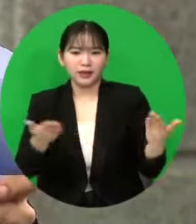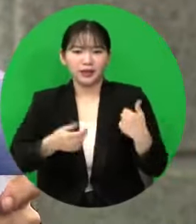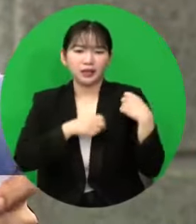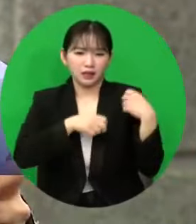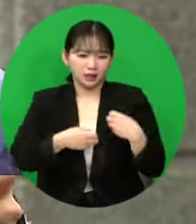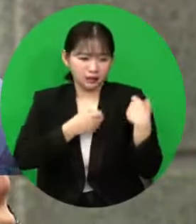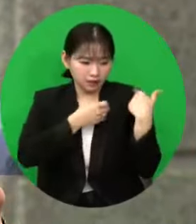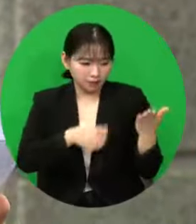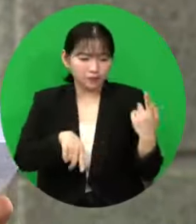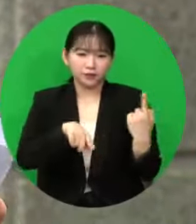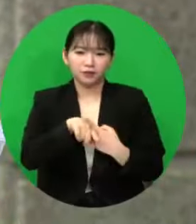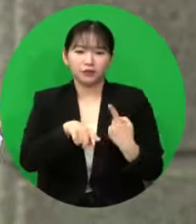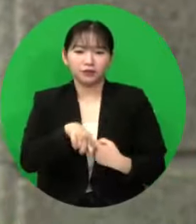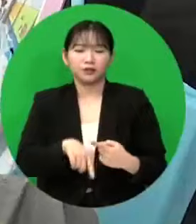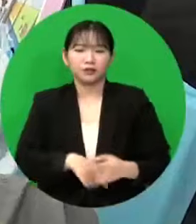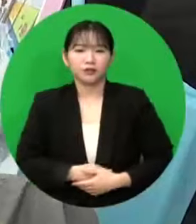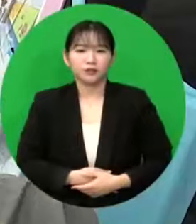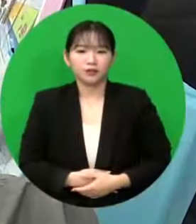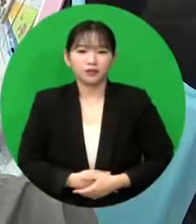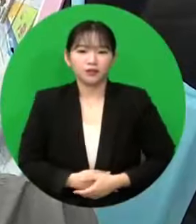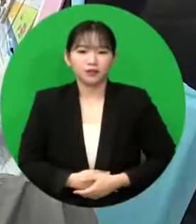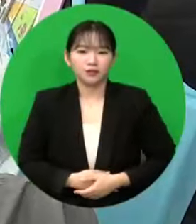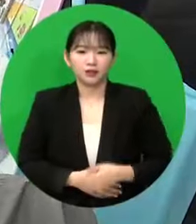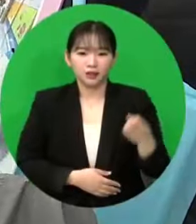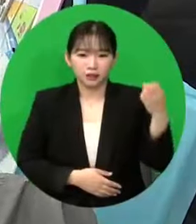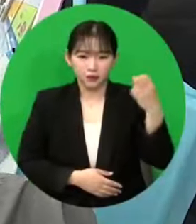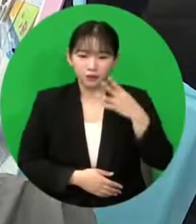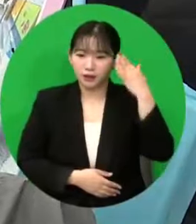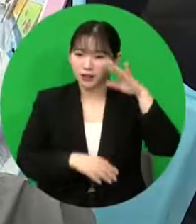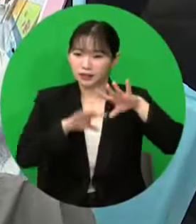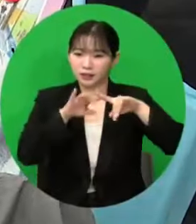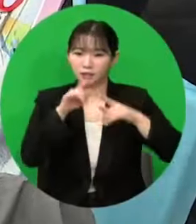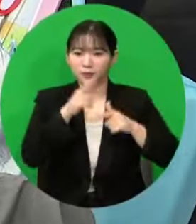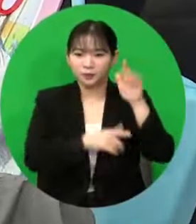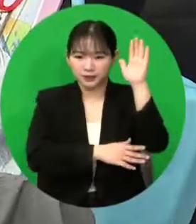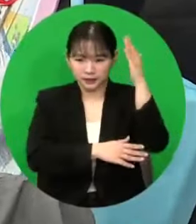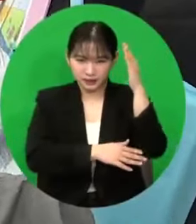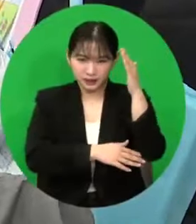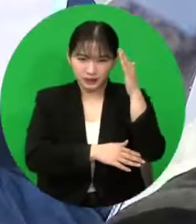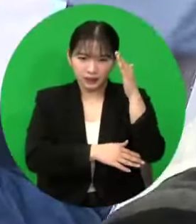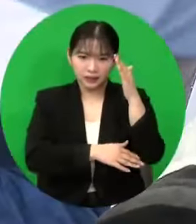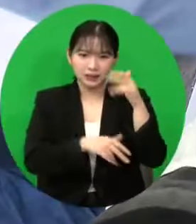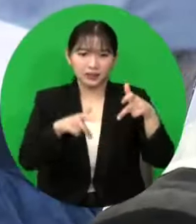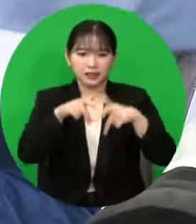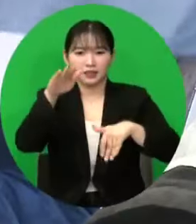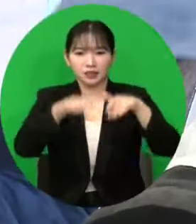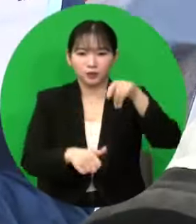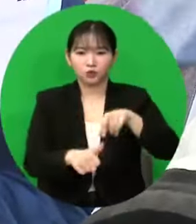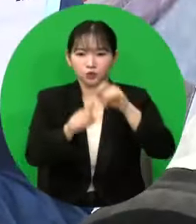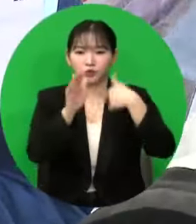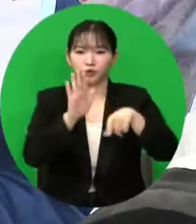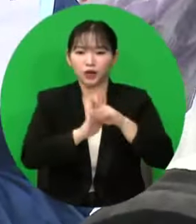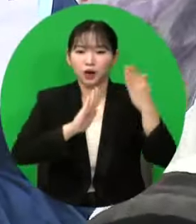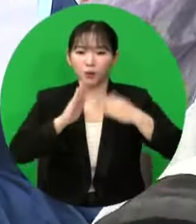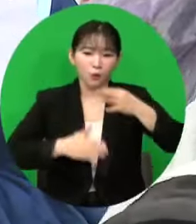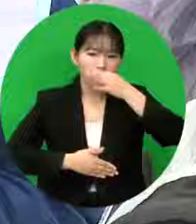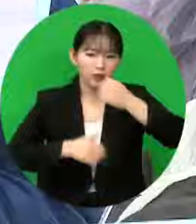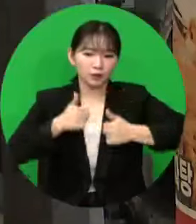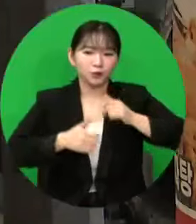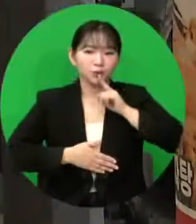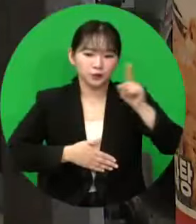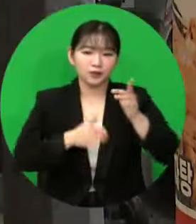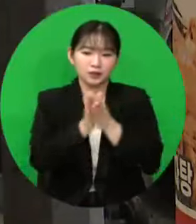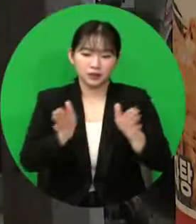직무유기나 다름없는 태도를 보이고 있습니다. 또 한전과 목포시를 상대로 장애인 차별구제를 위한 공익소송 절차에 나서는